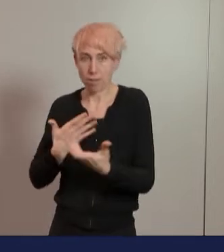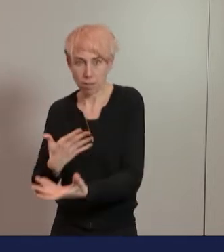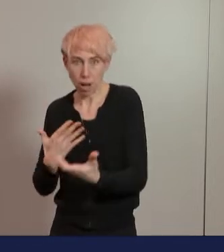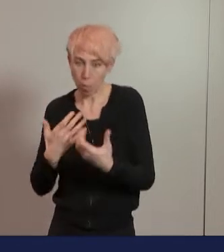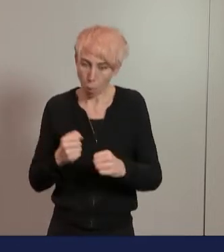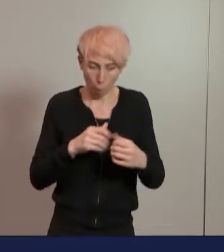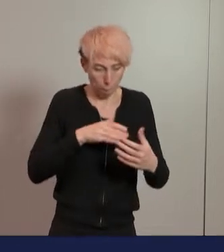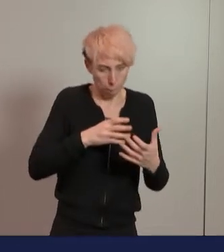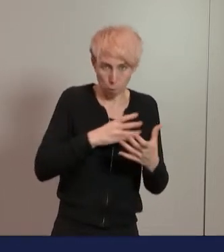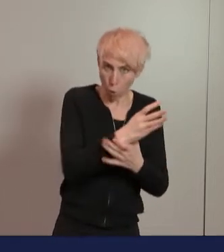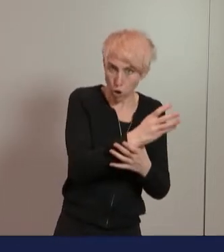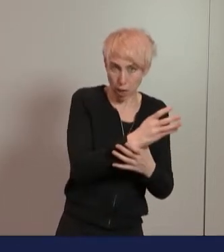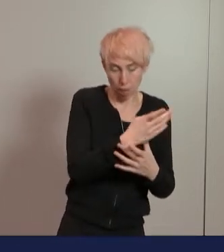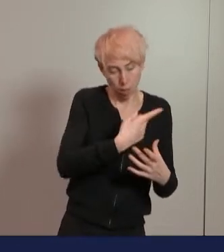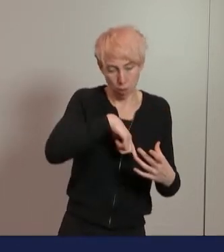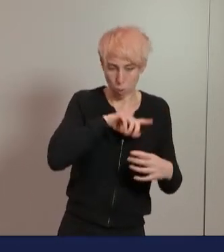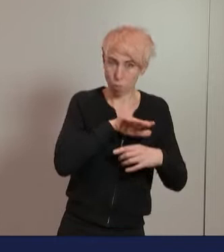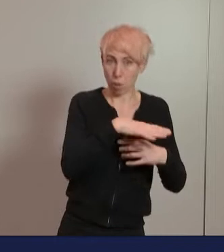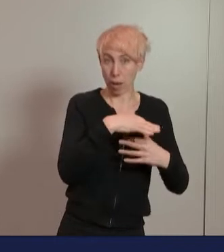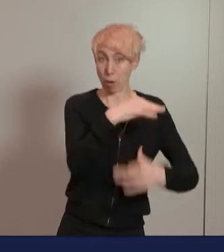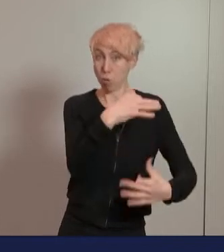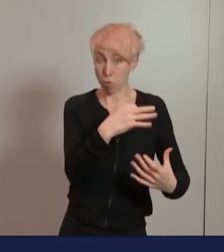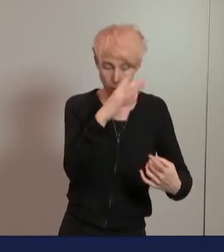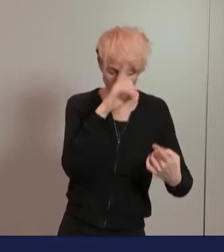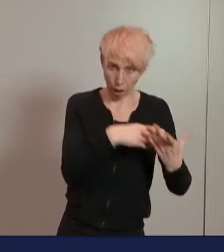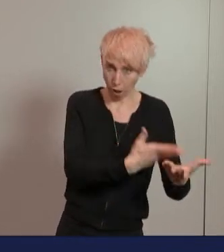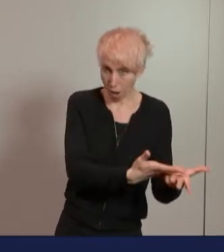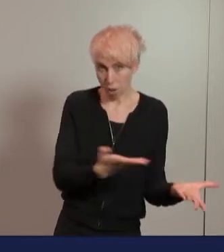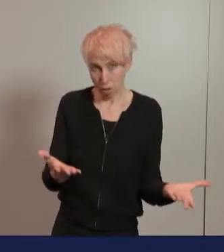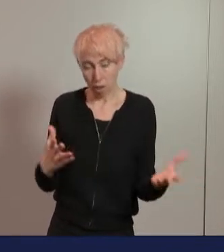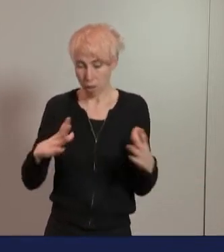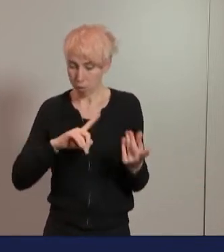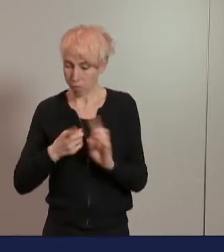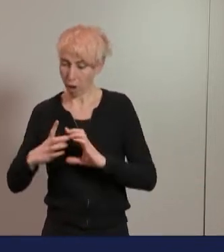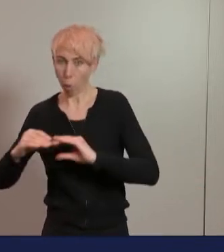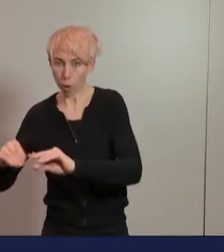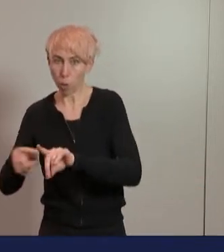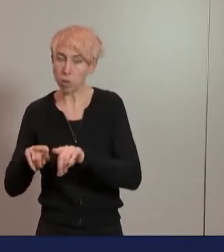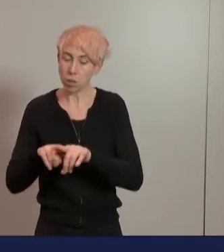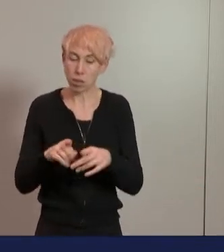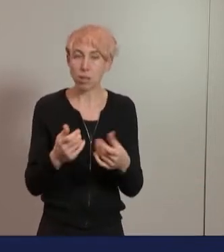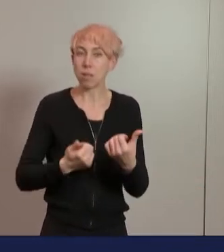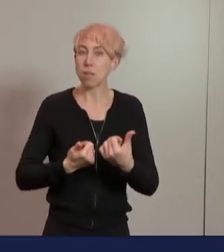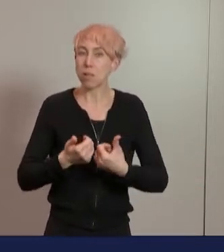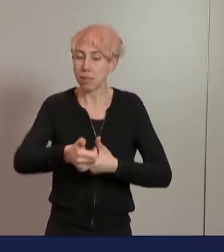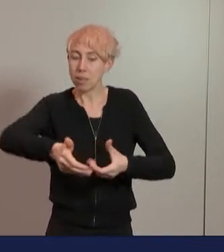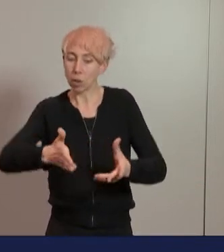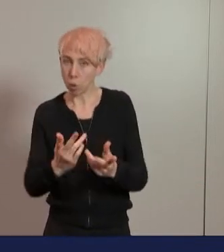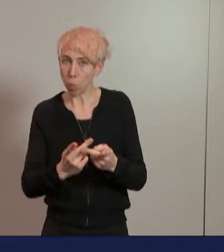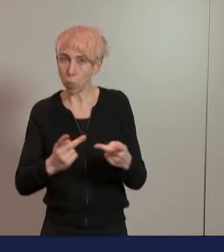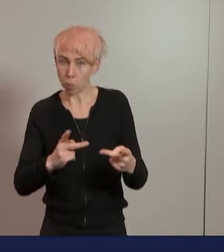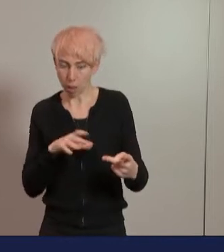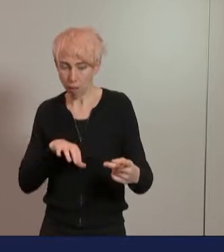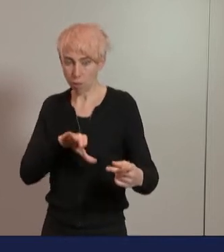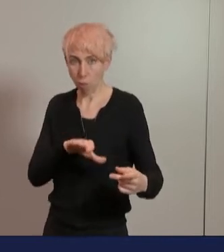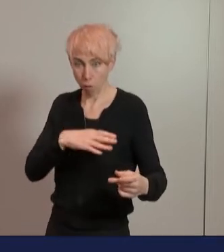base duquel nous avons été élus, mais aussi de procéder à une forme de réinvestissement dans le secteur public au regard du faible taux de création